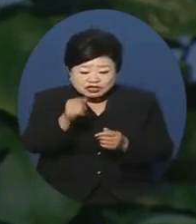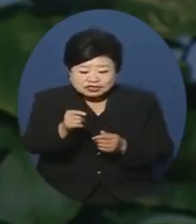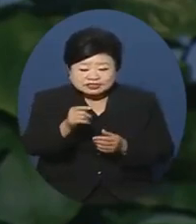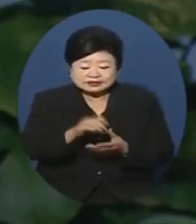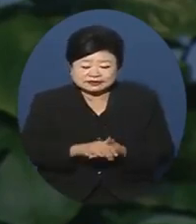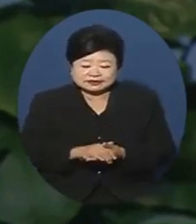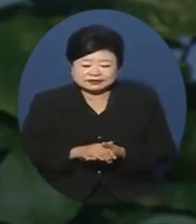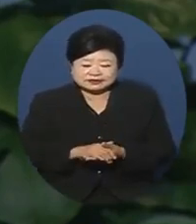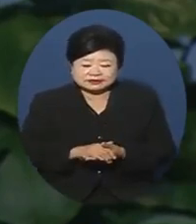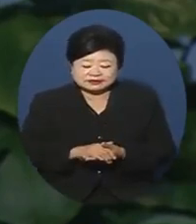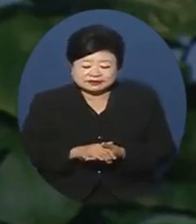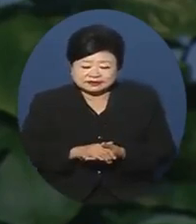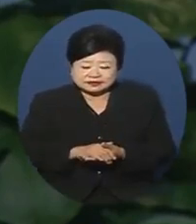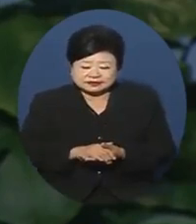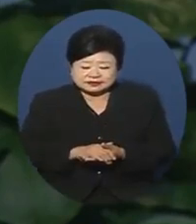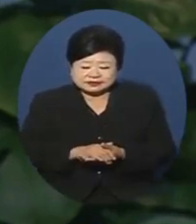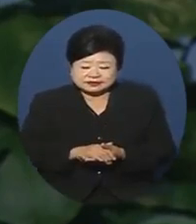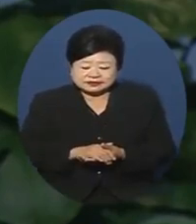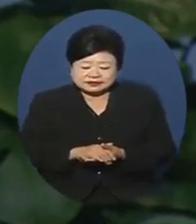주님과